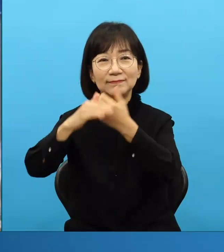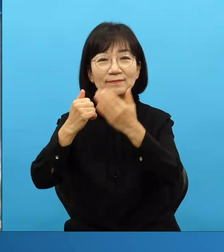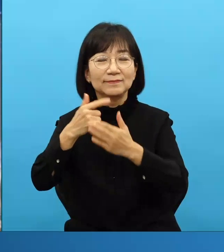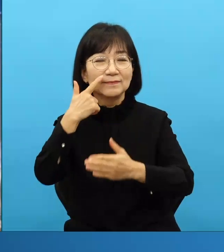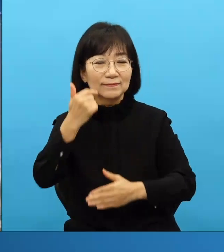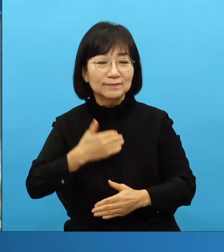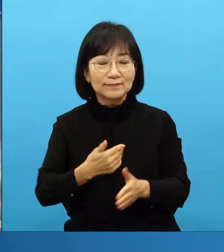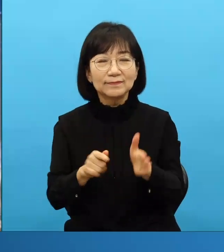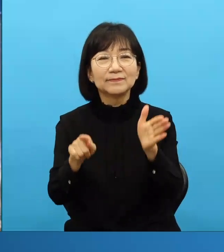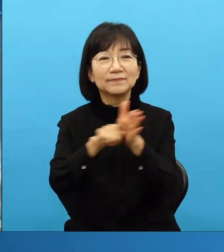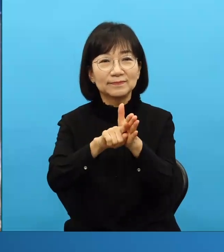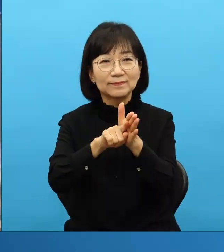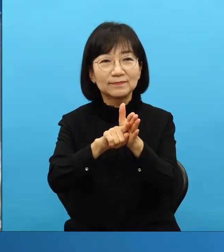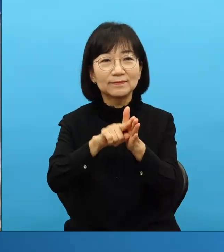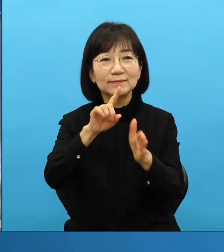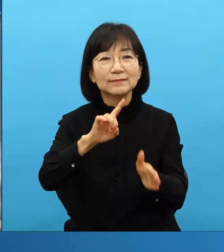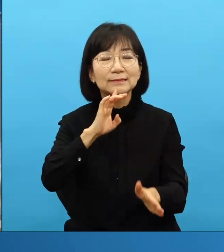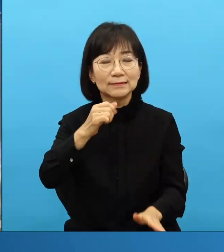하나님 아버지를